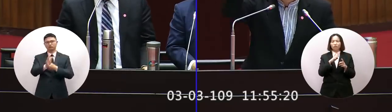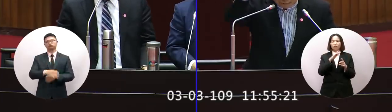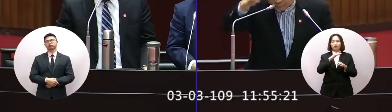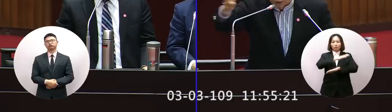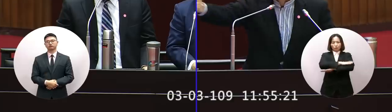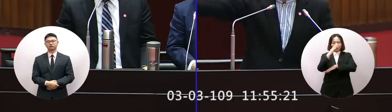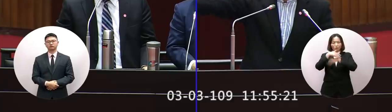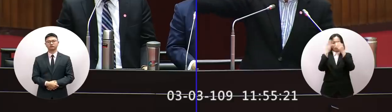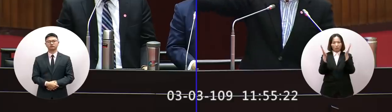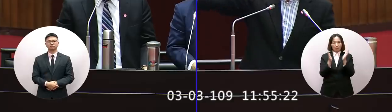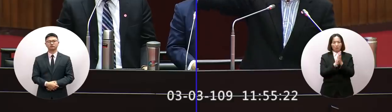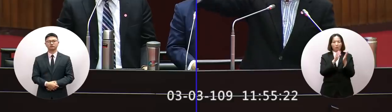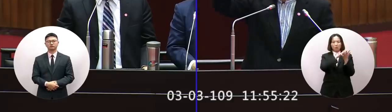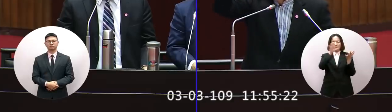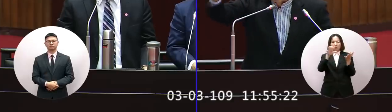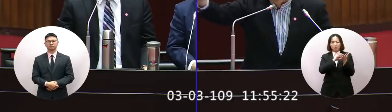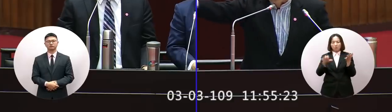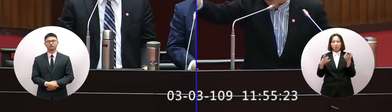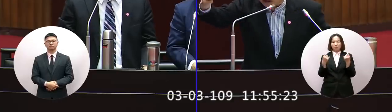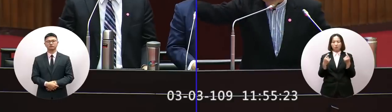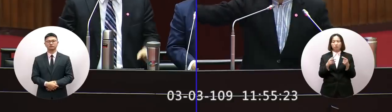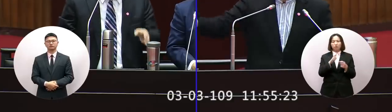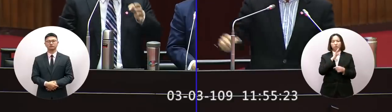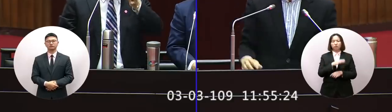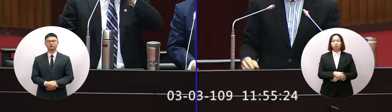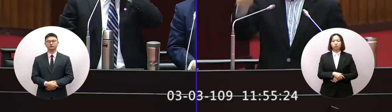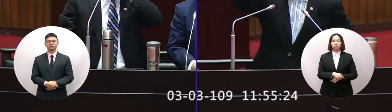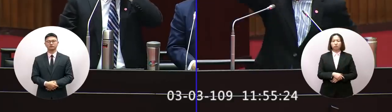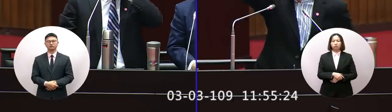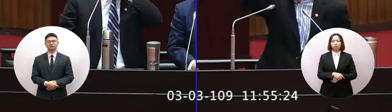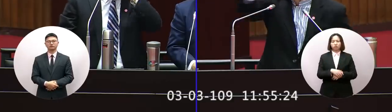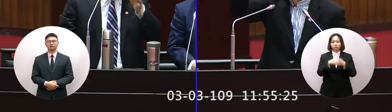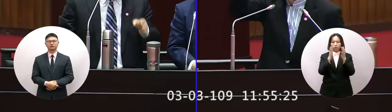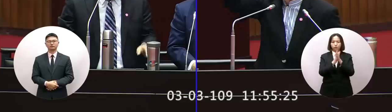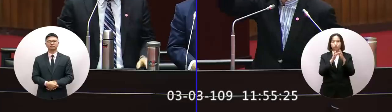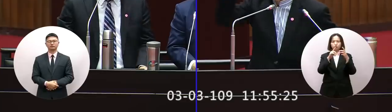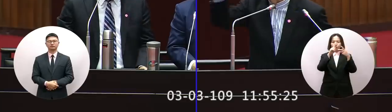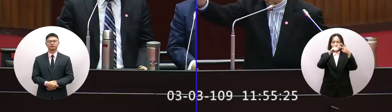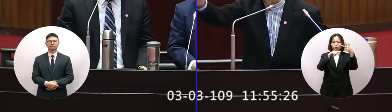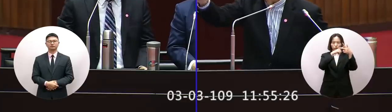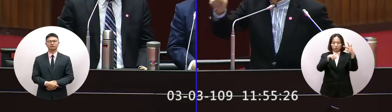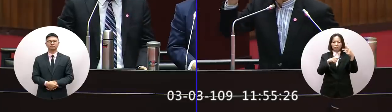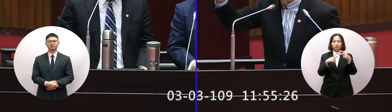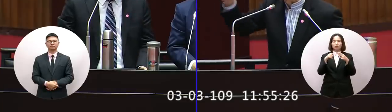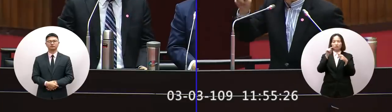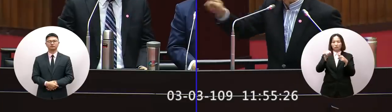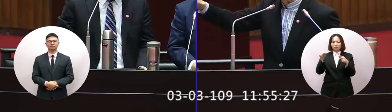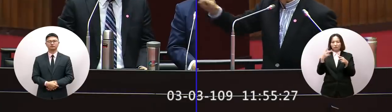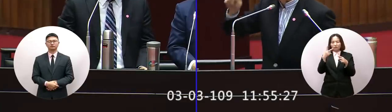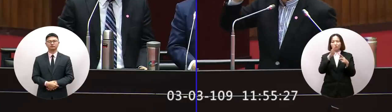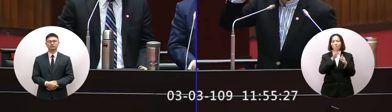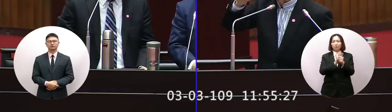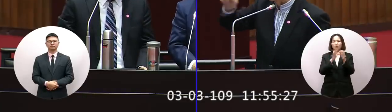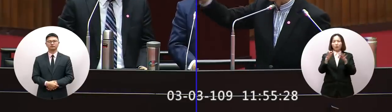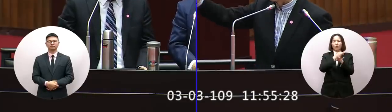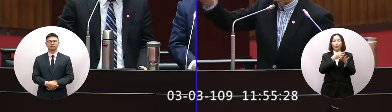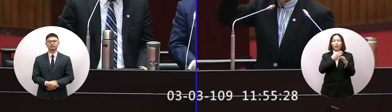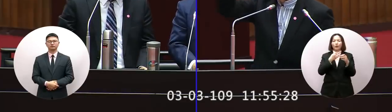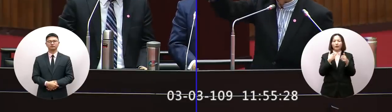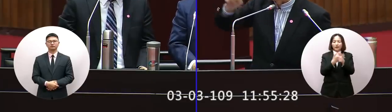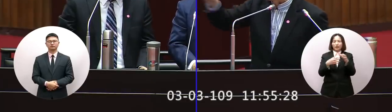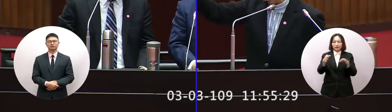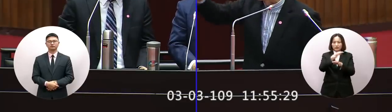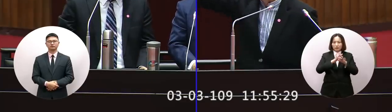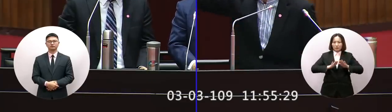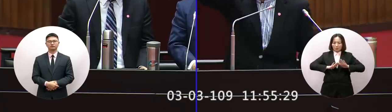中時報每一部都下ET都下朱澤民點兩點紓困條例讓經濟